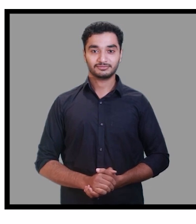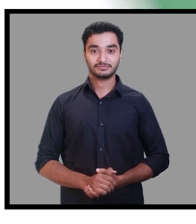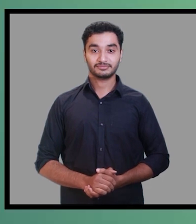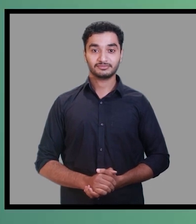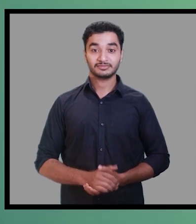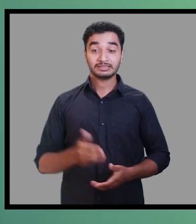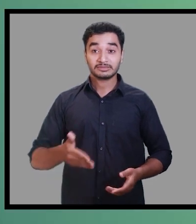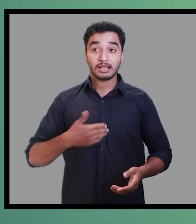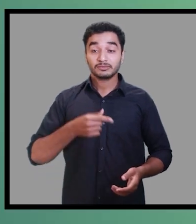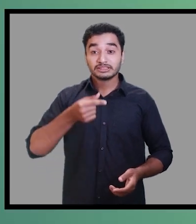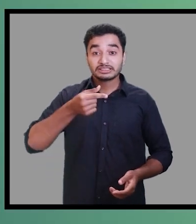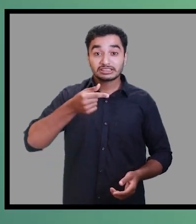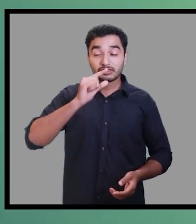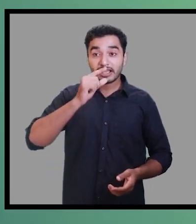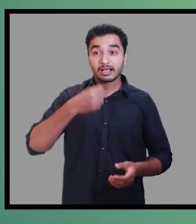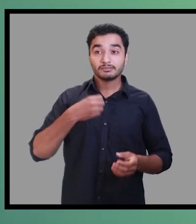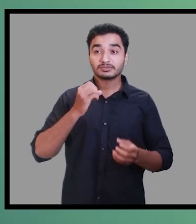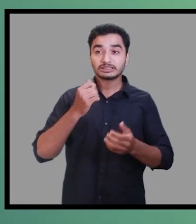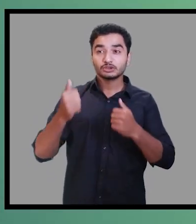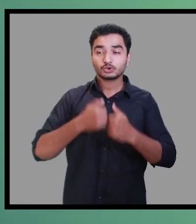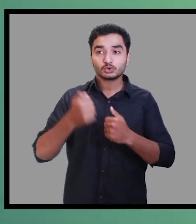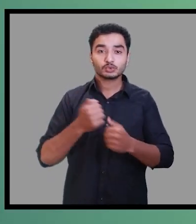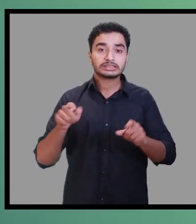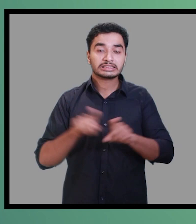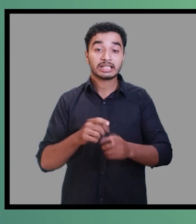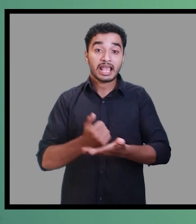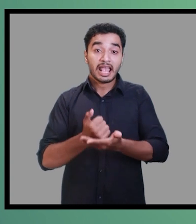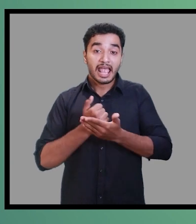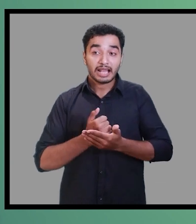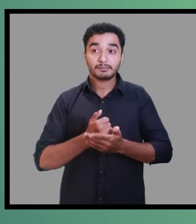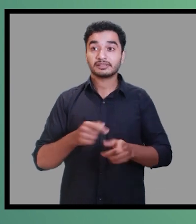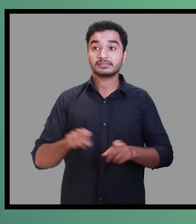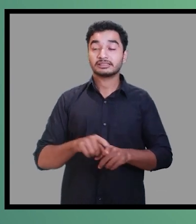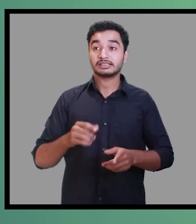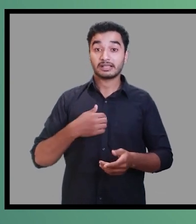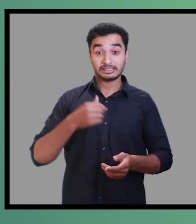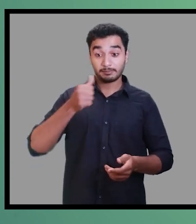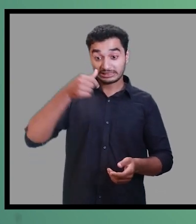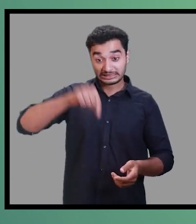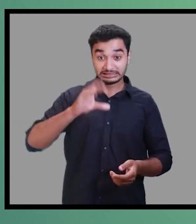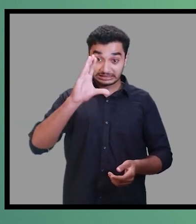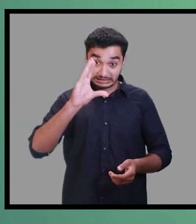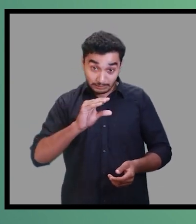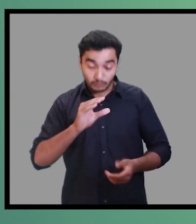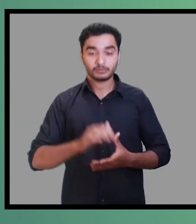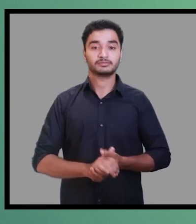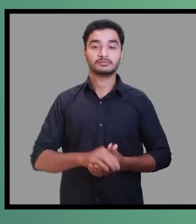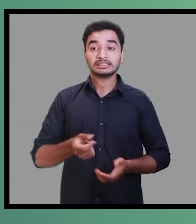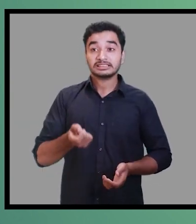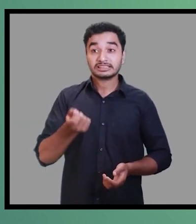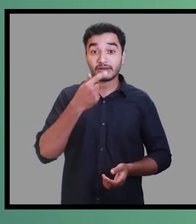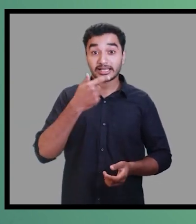ایسے میں ہم ایسی دوائیاں استعمال کرتے ہیں جس سے کہ ہمارا ایسڈ کم ہو۔ ہمارے کچھ دوائیاں ہیں جن